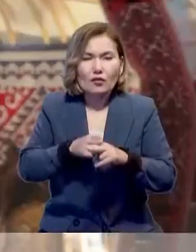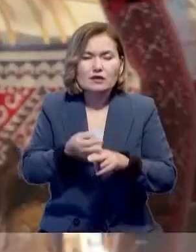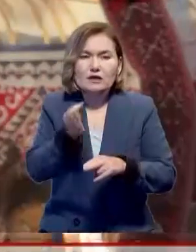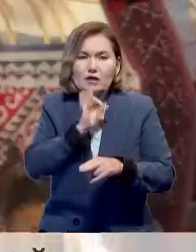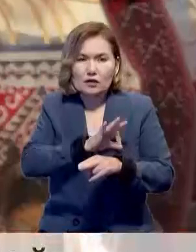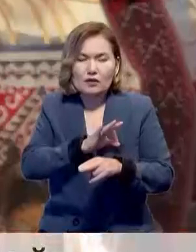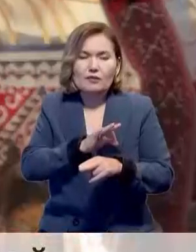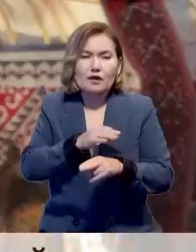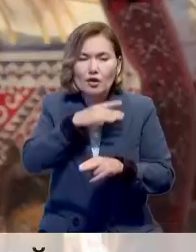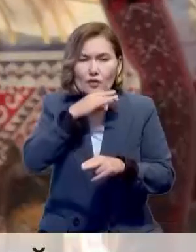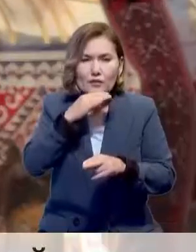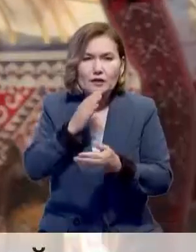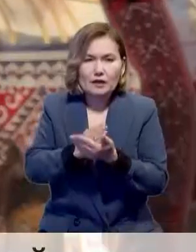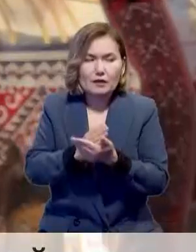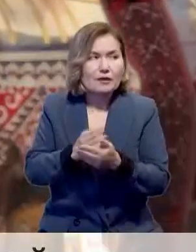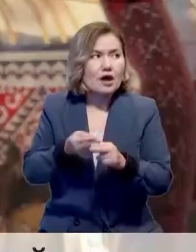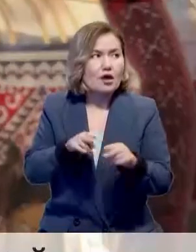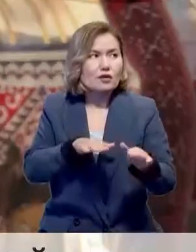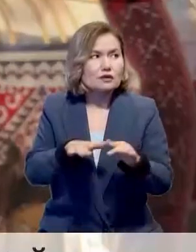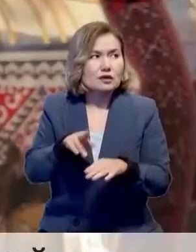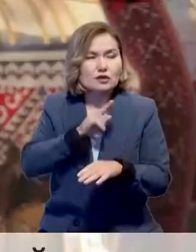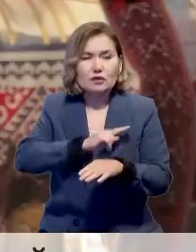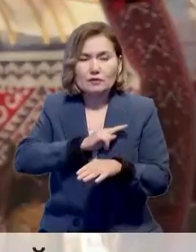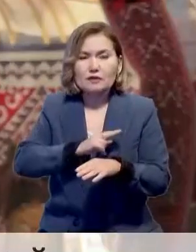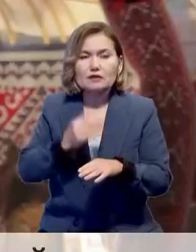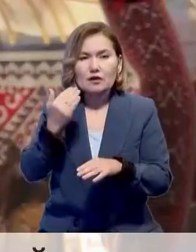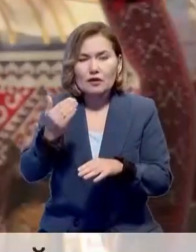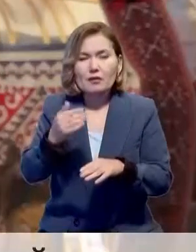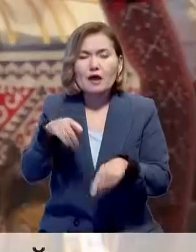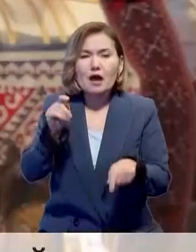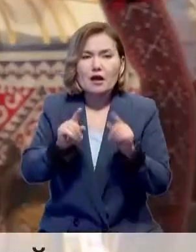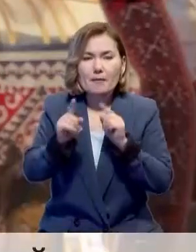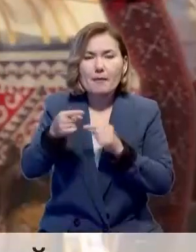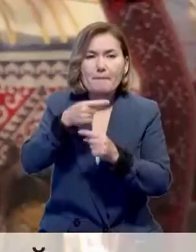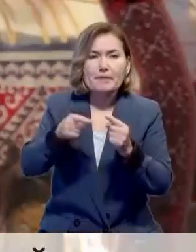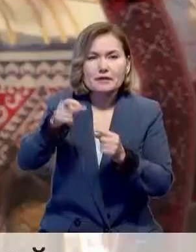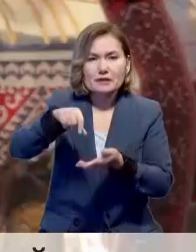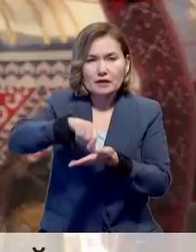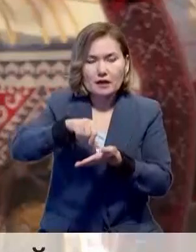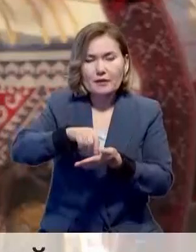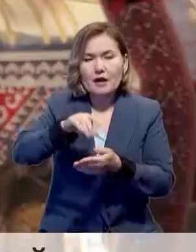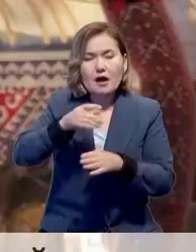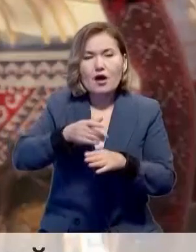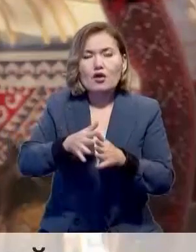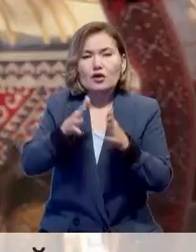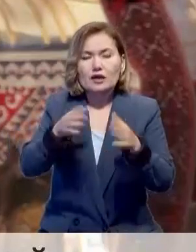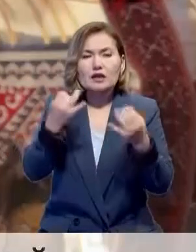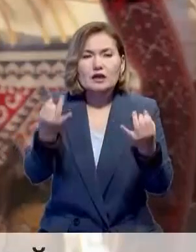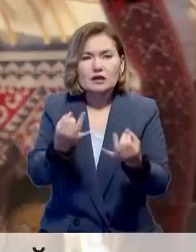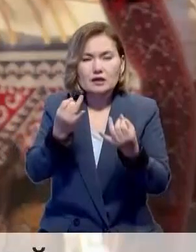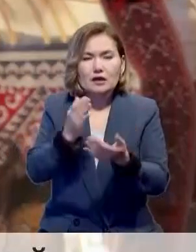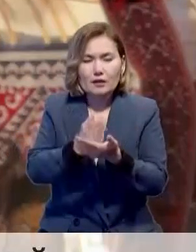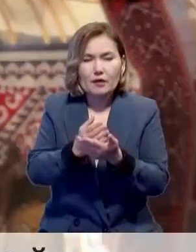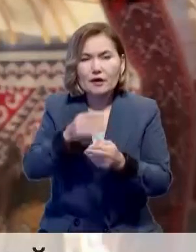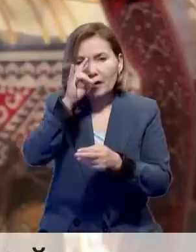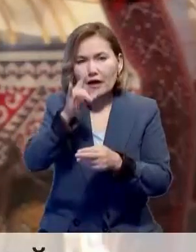үлкен. Мына іс-шараның өзінде келген бизнес өкілдерінің де қызығушылық үлкен. Өздеріңізге